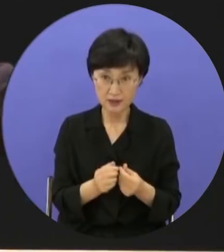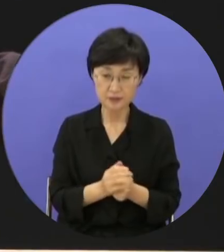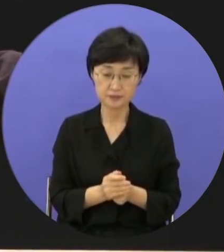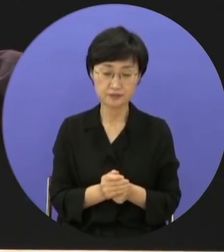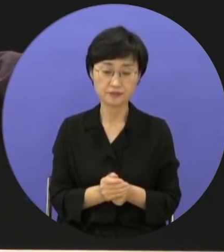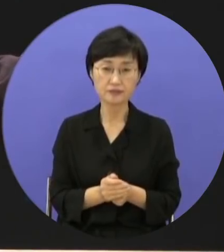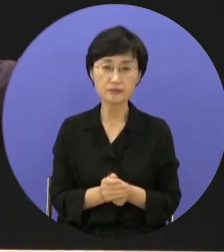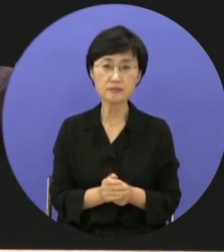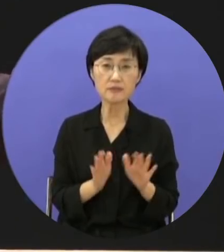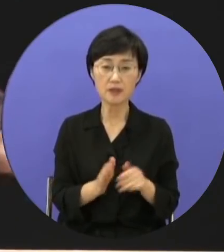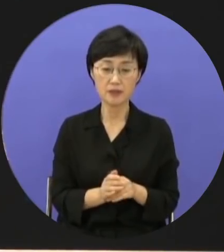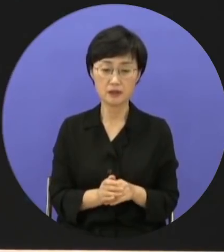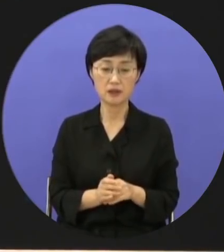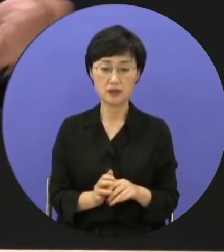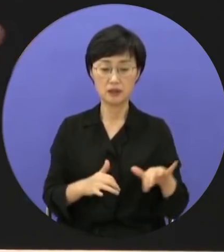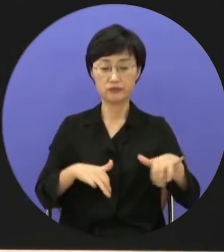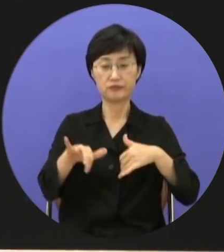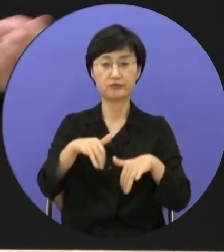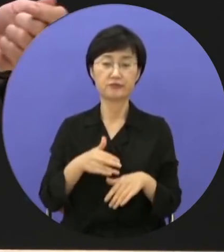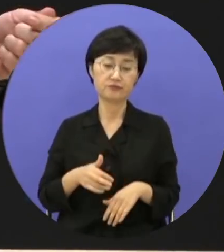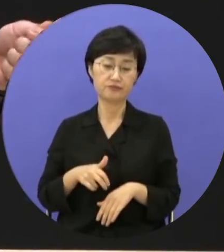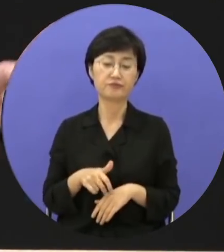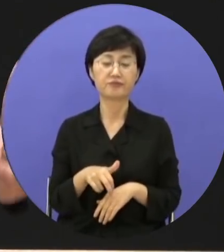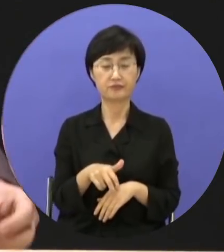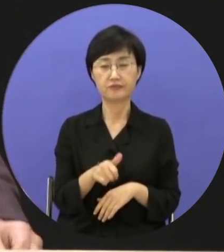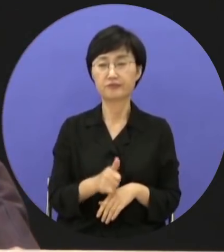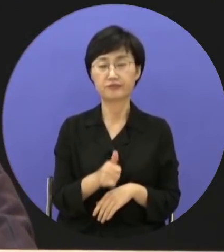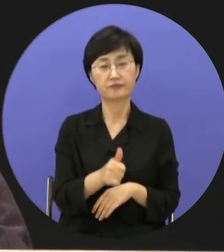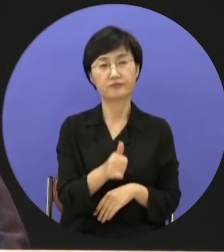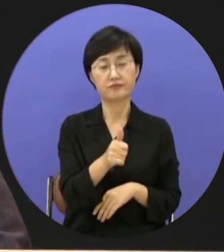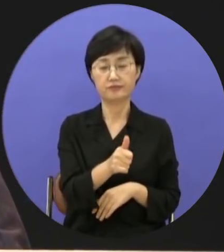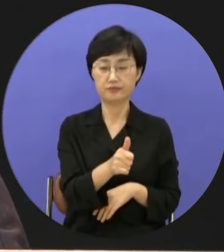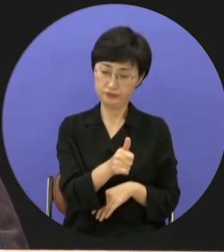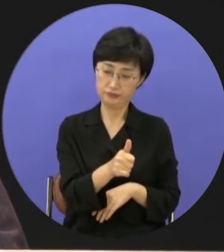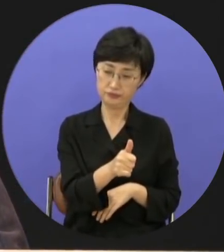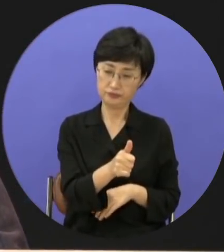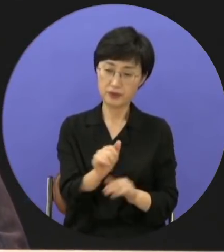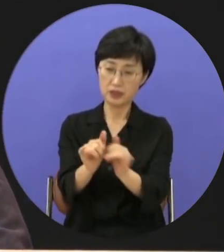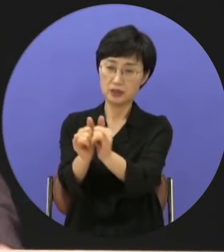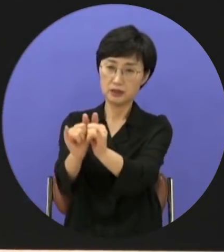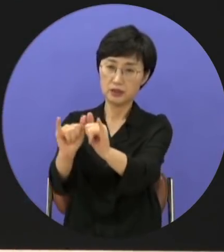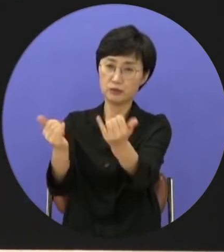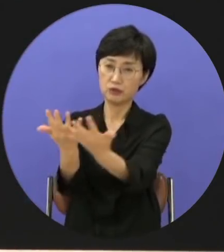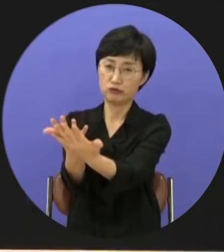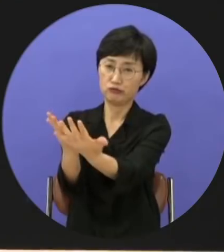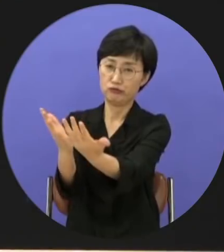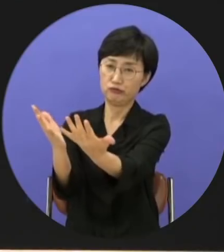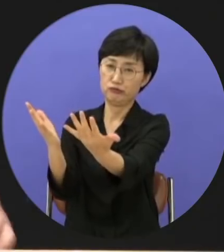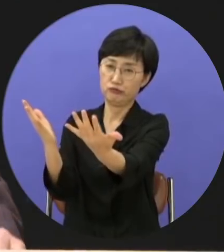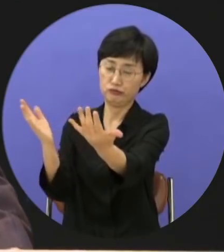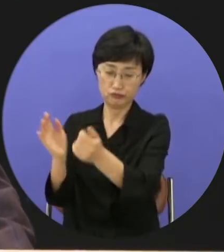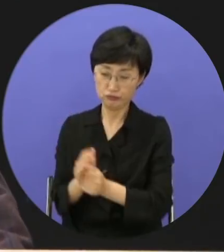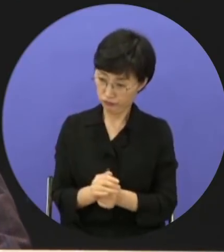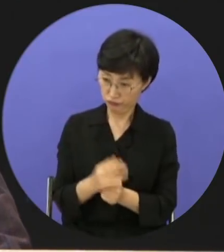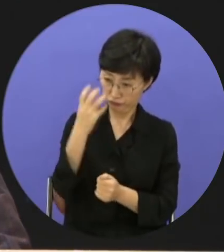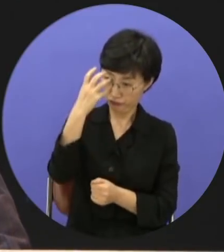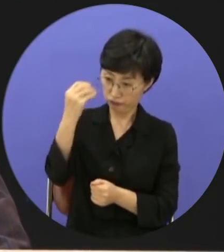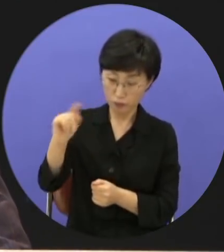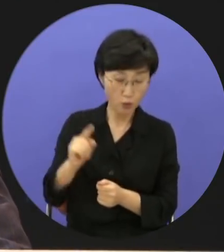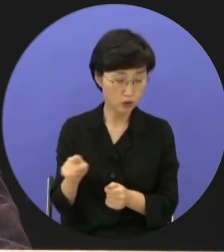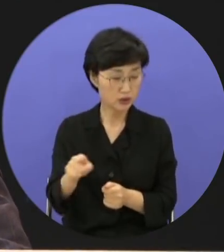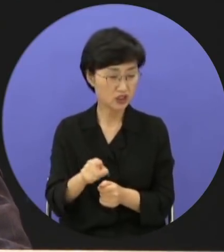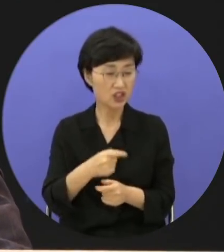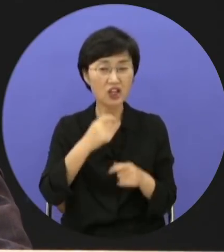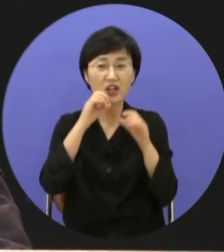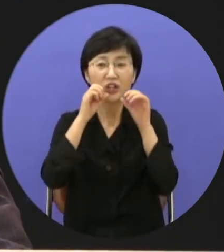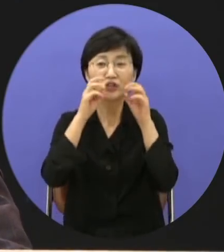사람들이 쭉 서 있어요. 전도지를 줘요. And so you're walking down the street and there are people standing there and they're passing out evangelism tracts.